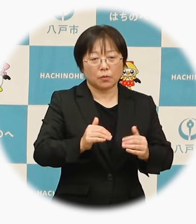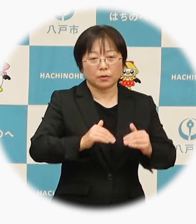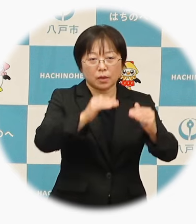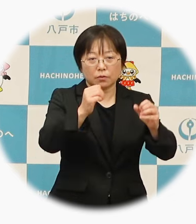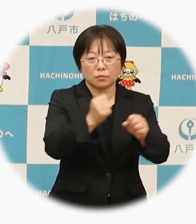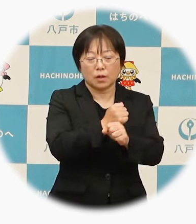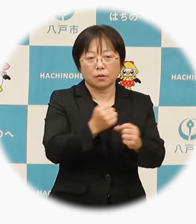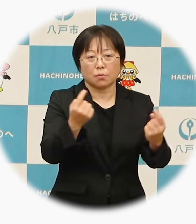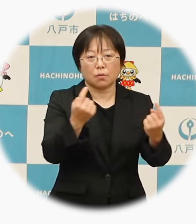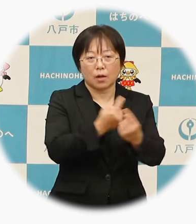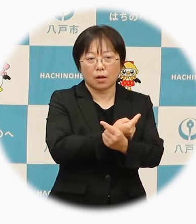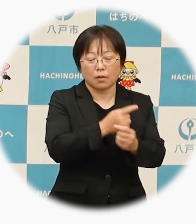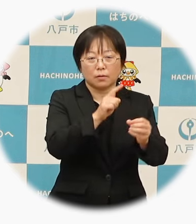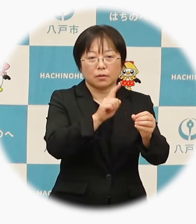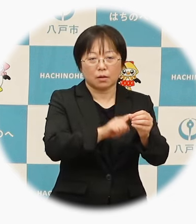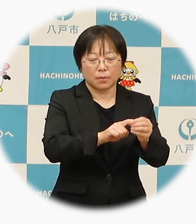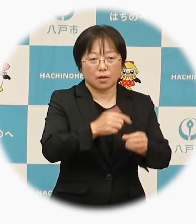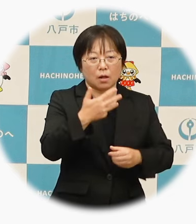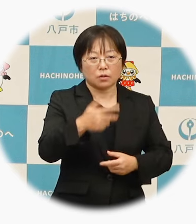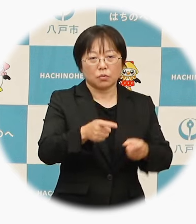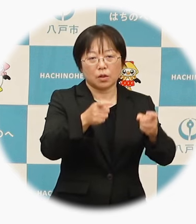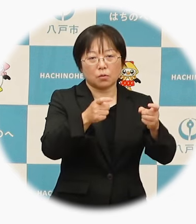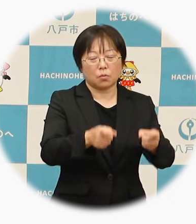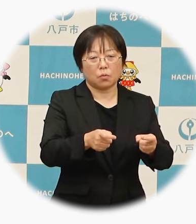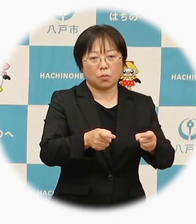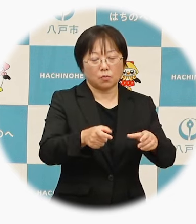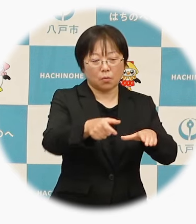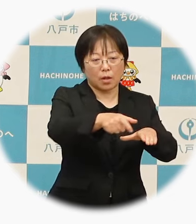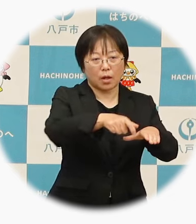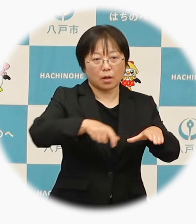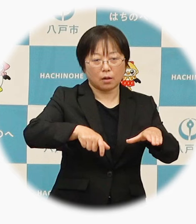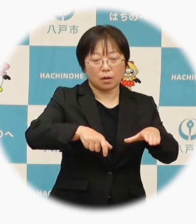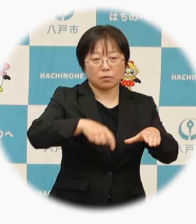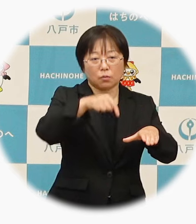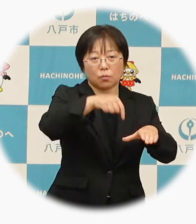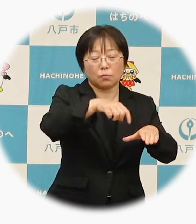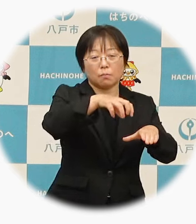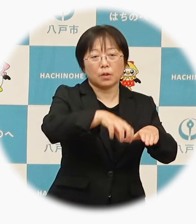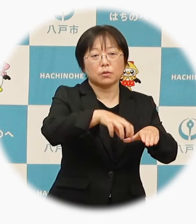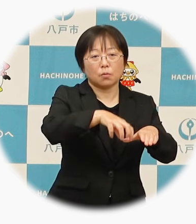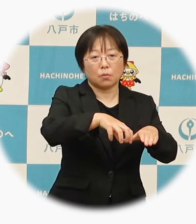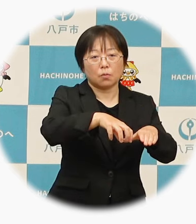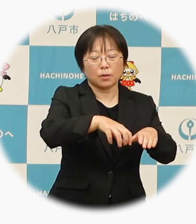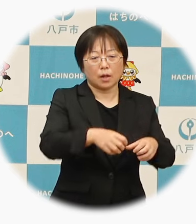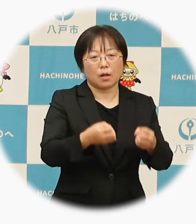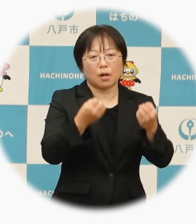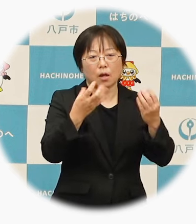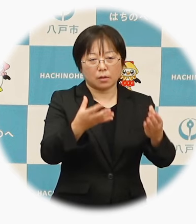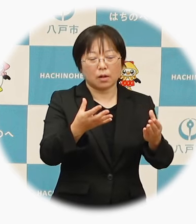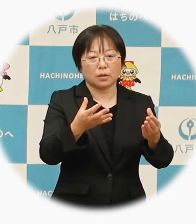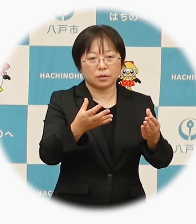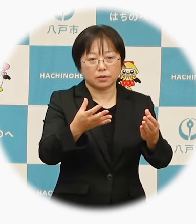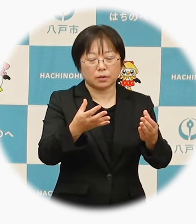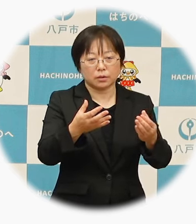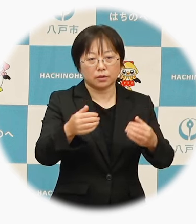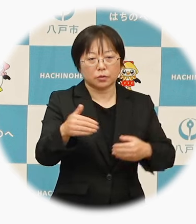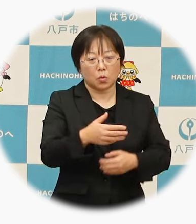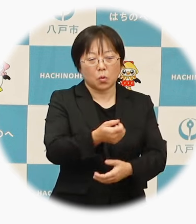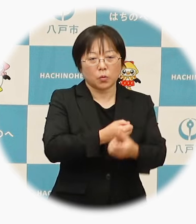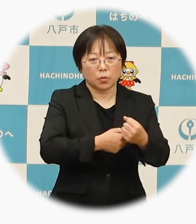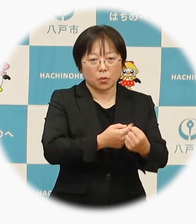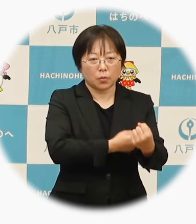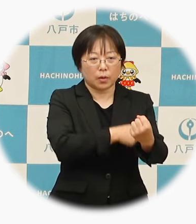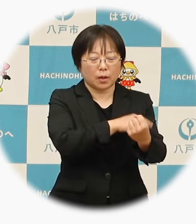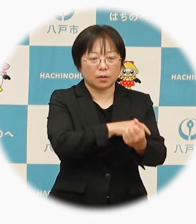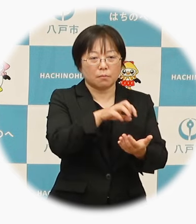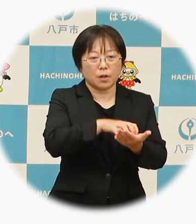産業化を図るため八戸港の沿岸漁場区域における新たな区画漁業権の免許に